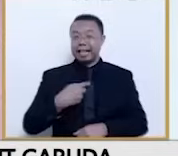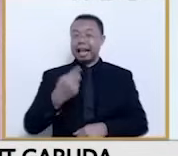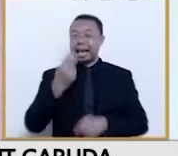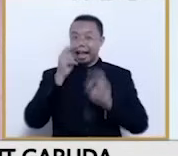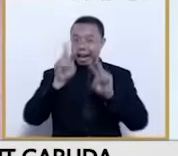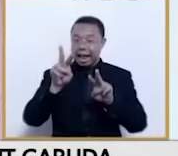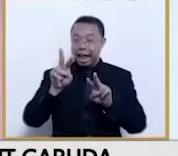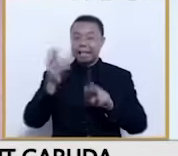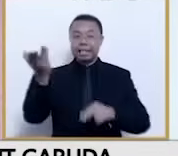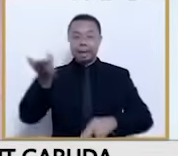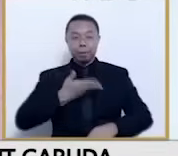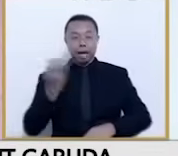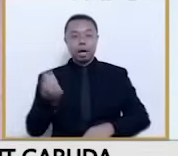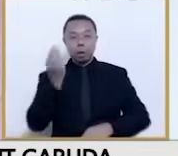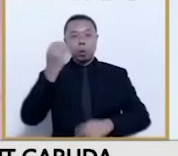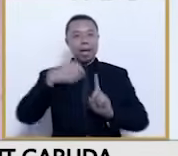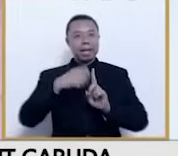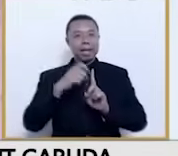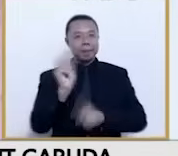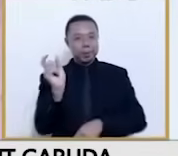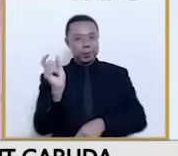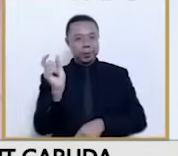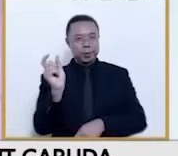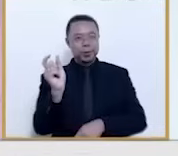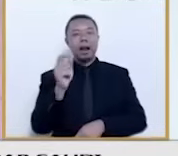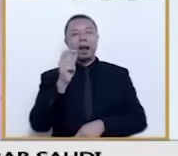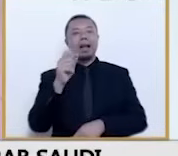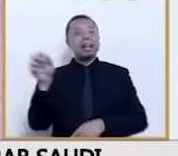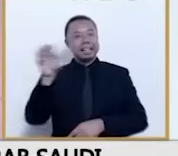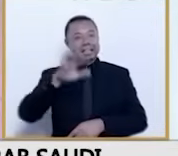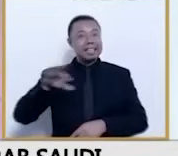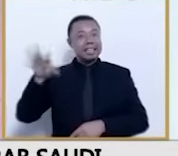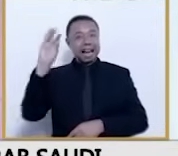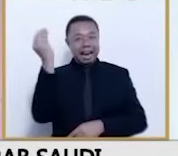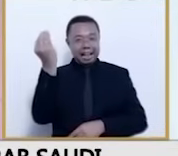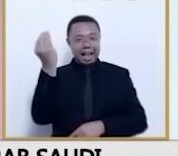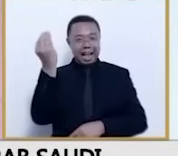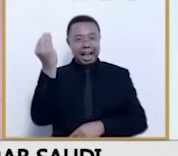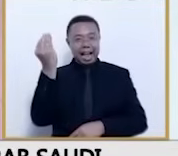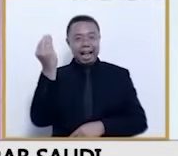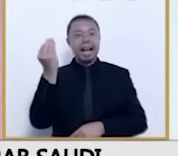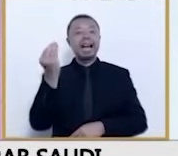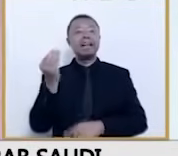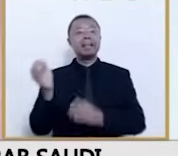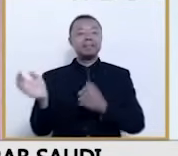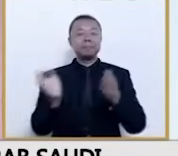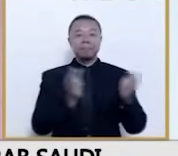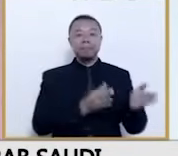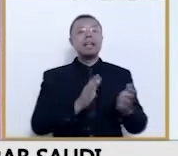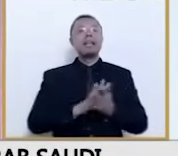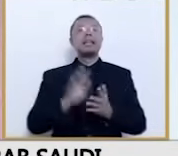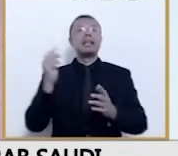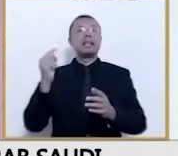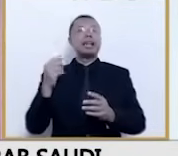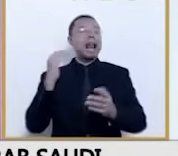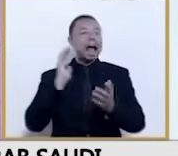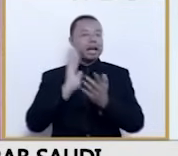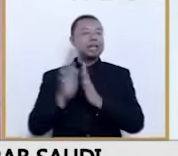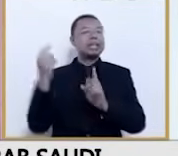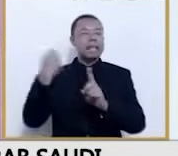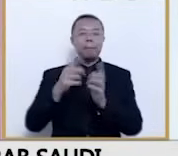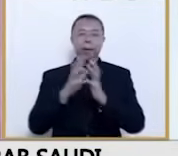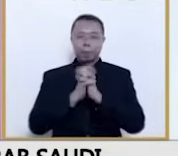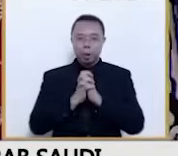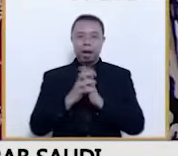simak sambutan Ketua Komisi Pemilihan Umum Provinsi DKI Jakarta yang dilanjutkan dengan doa. Kepada